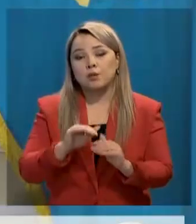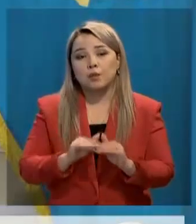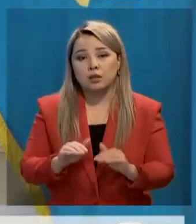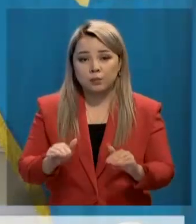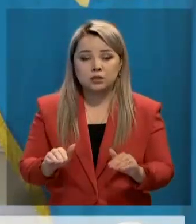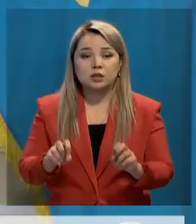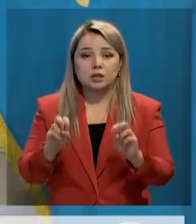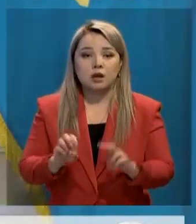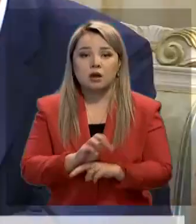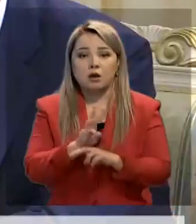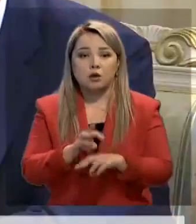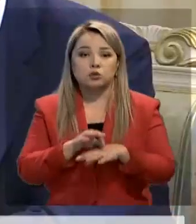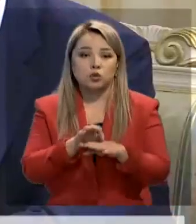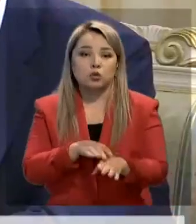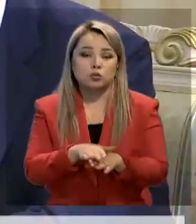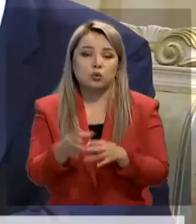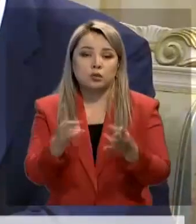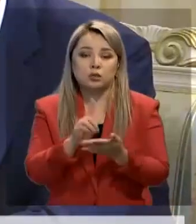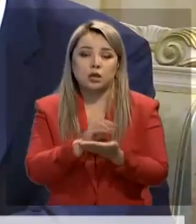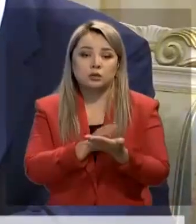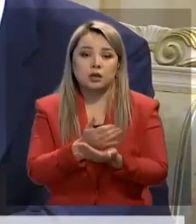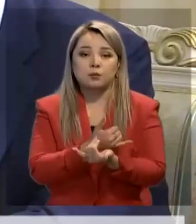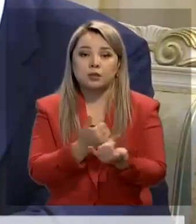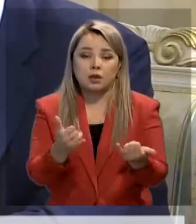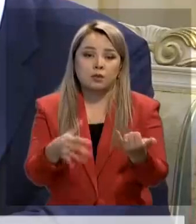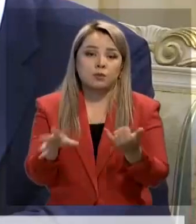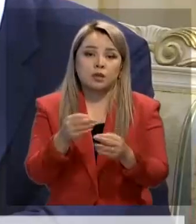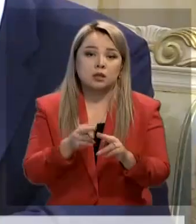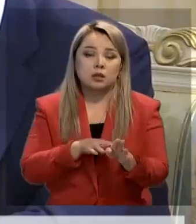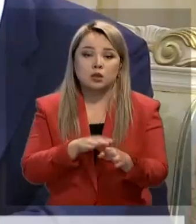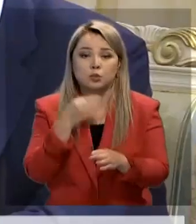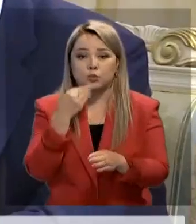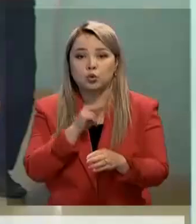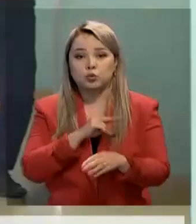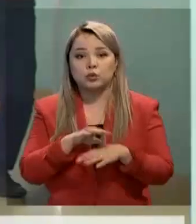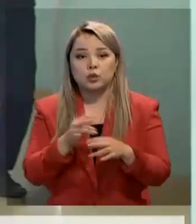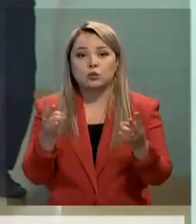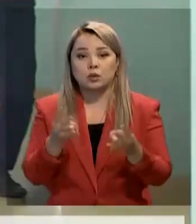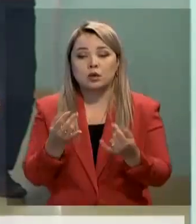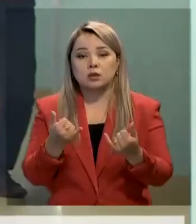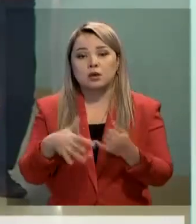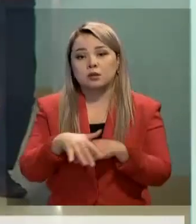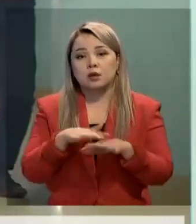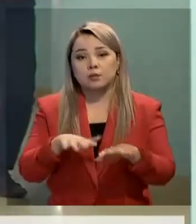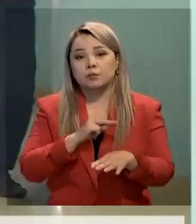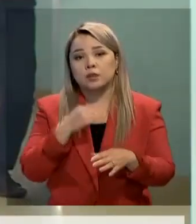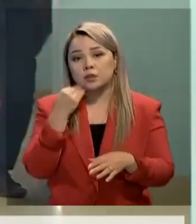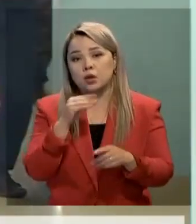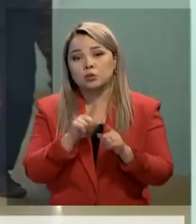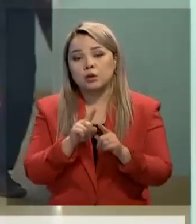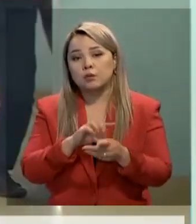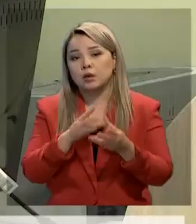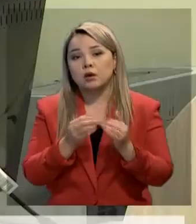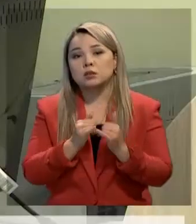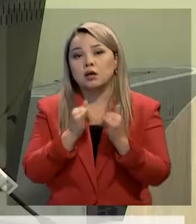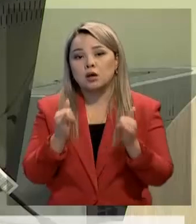барынша қамтуымыз керек болды. Енді қызмет көрсету сапасын арттыратын кез келді. Ал медициналық қызмет сапасын қанша